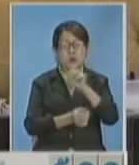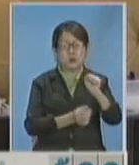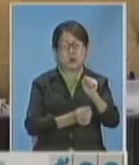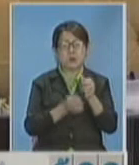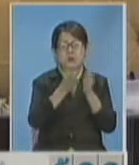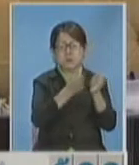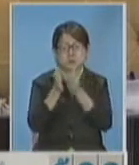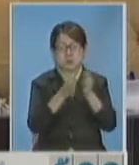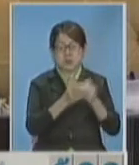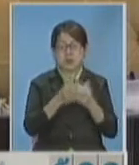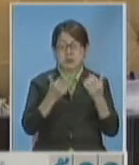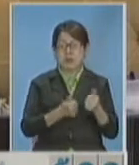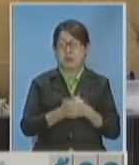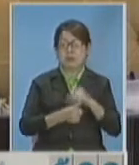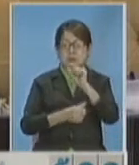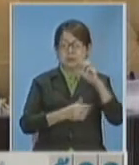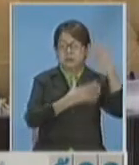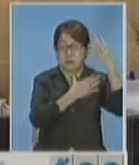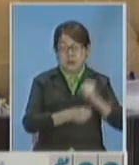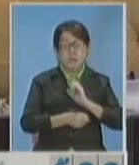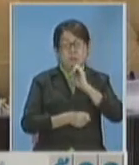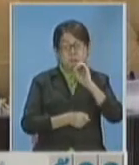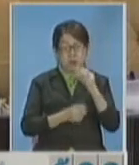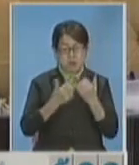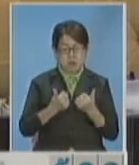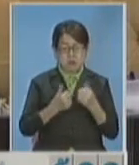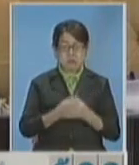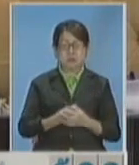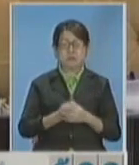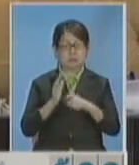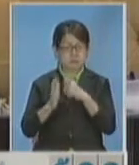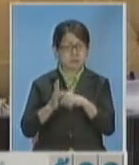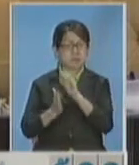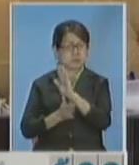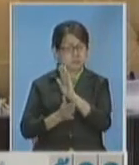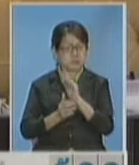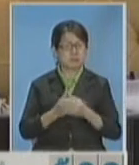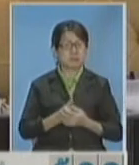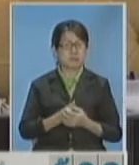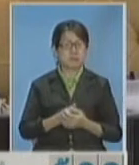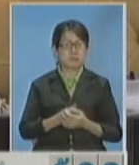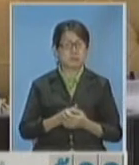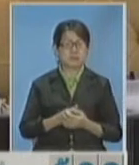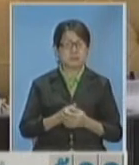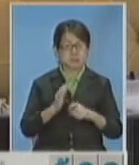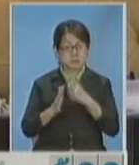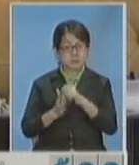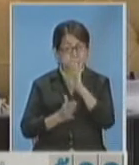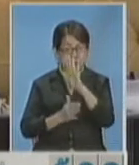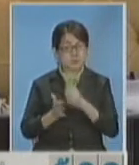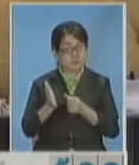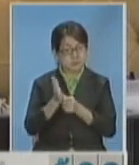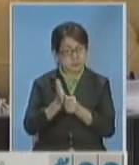ส่วนที่ท่านอภิชาติได้อ้างท้วงขึ้นมาเมื่อสักครู่เนี่ยก็มีเหตุผลในส่วนที่แปรยติเพิ่